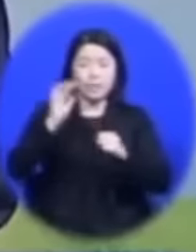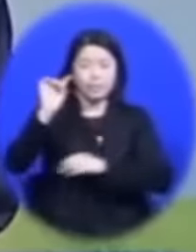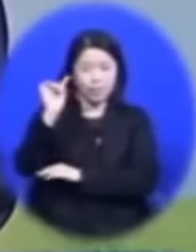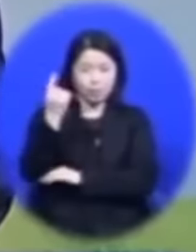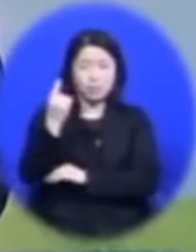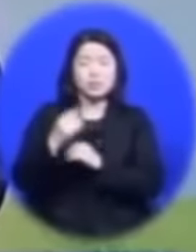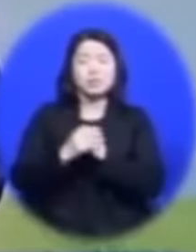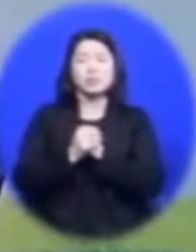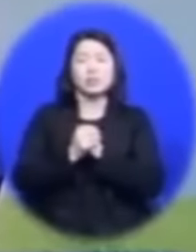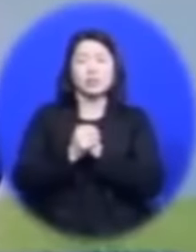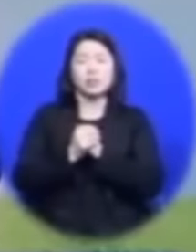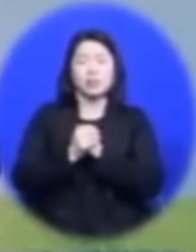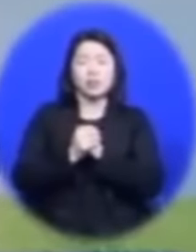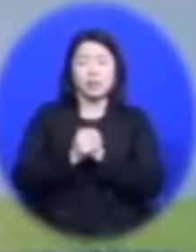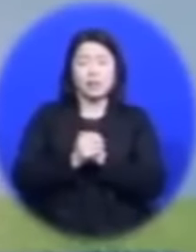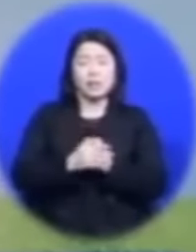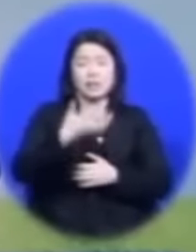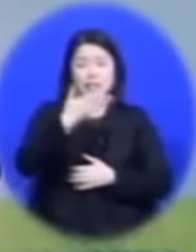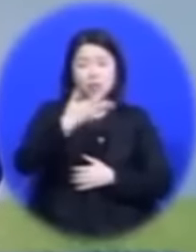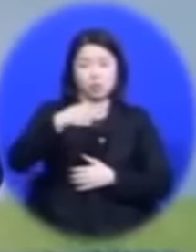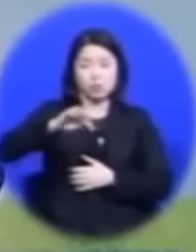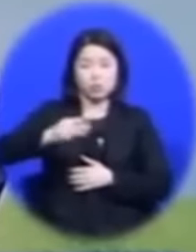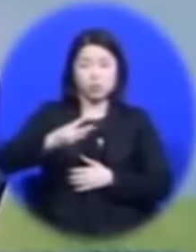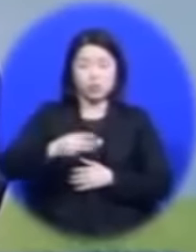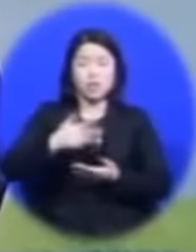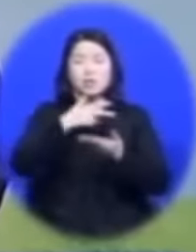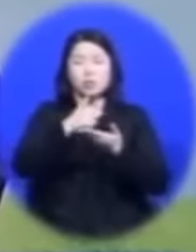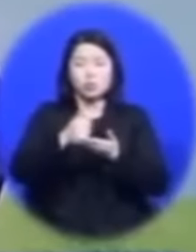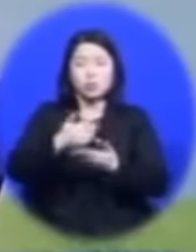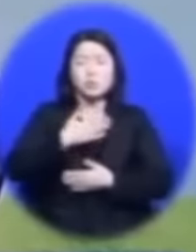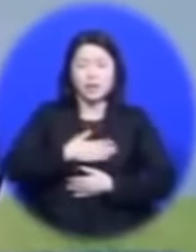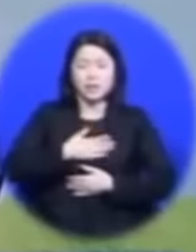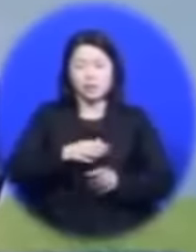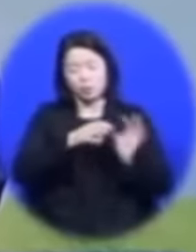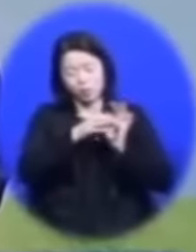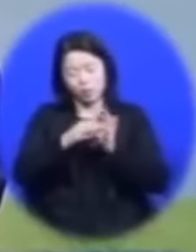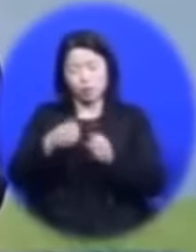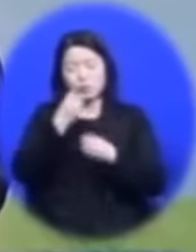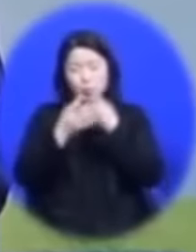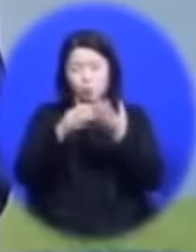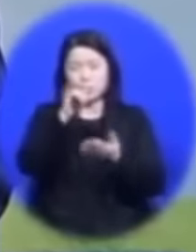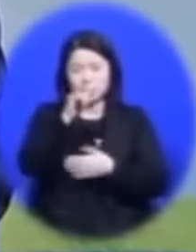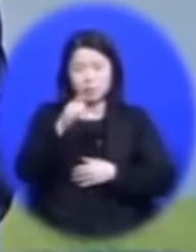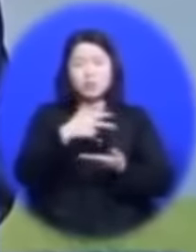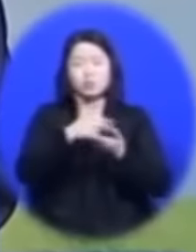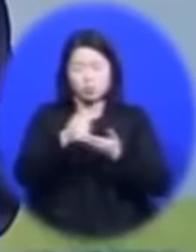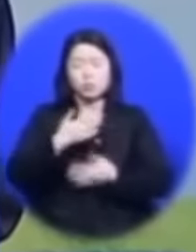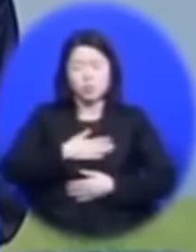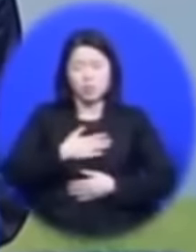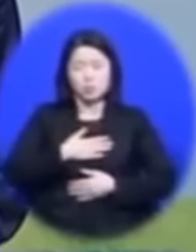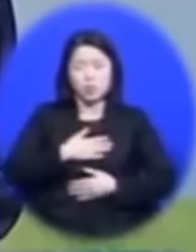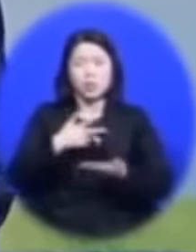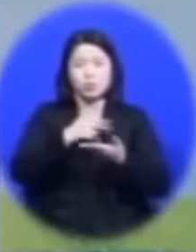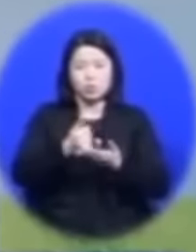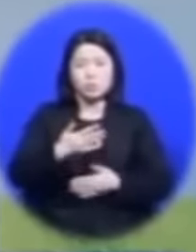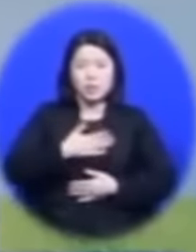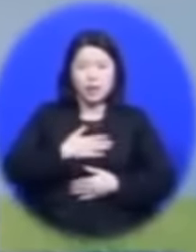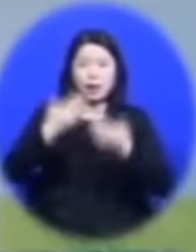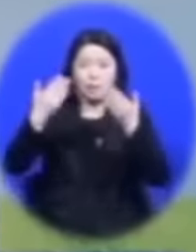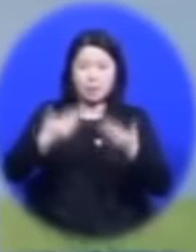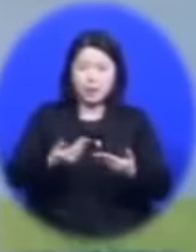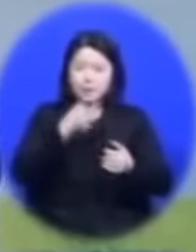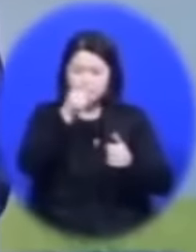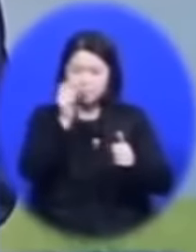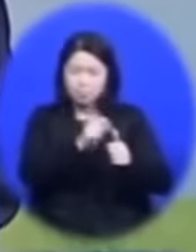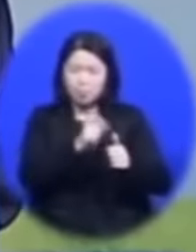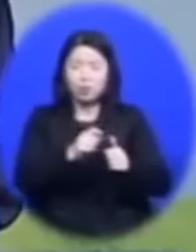다윗은 19절에 주님이 아신다고 계속 고백합니다. 주님이 아십니다. 주님은 내가 받는